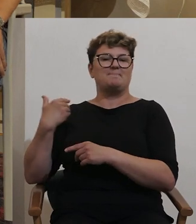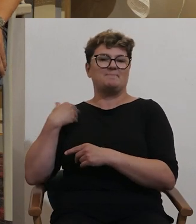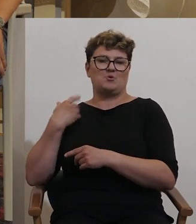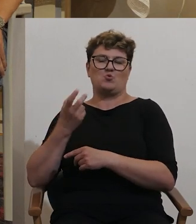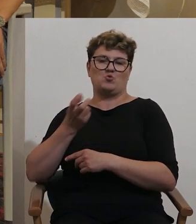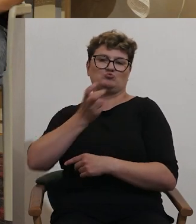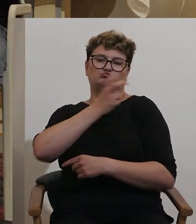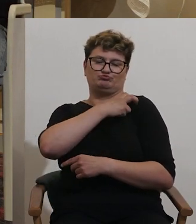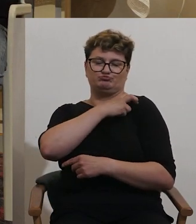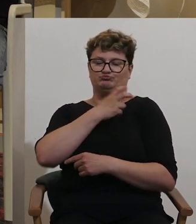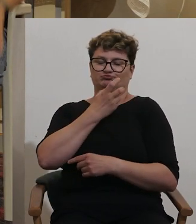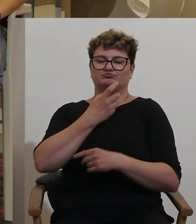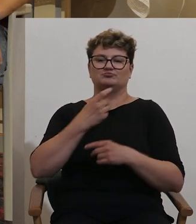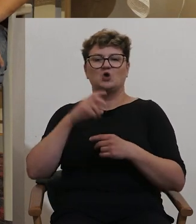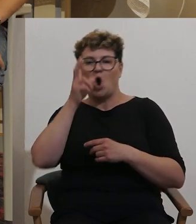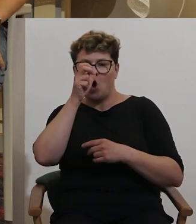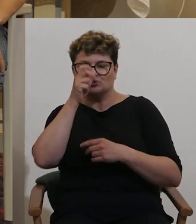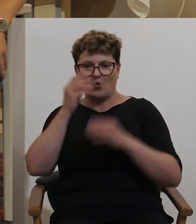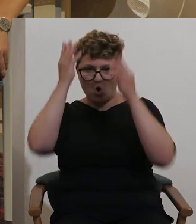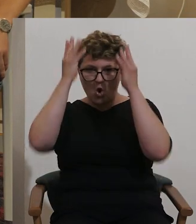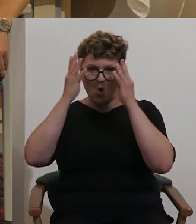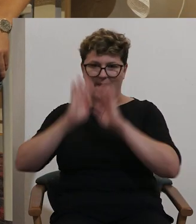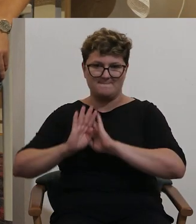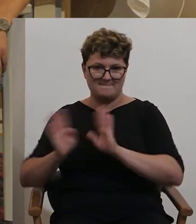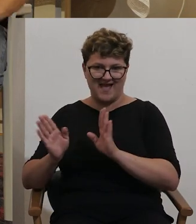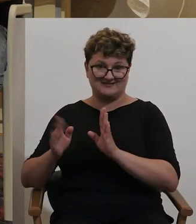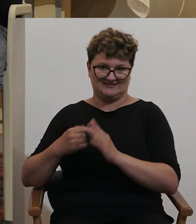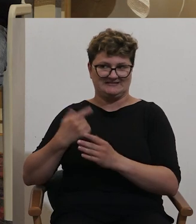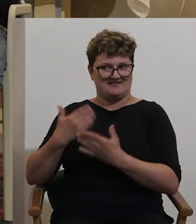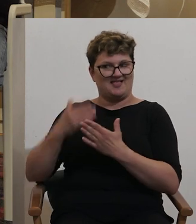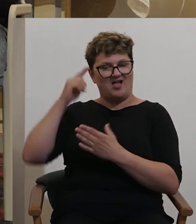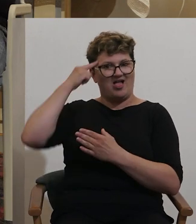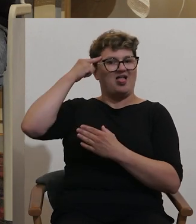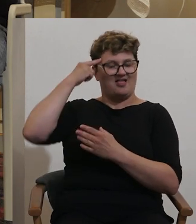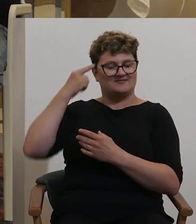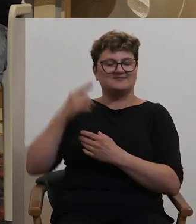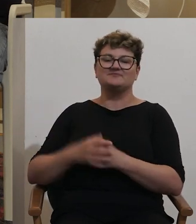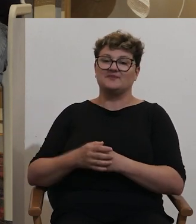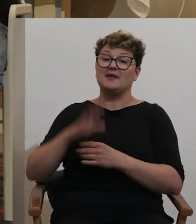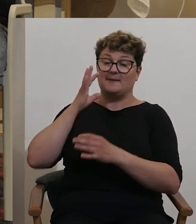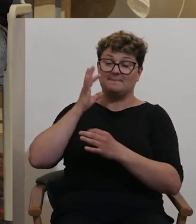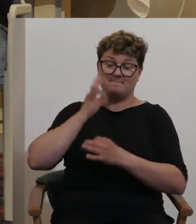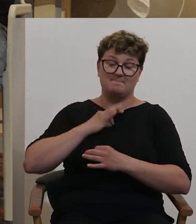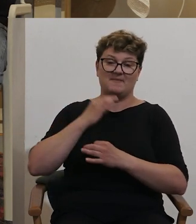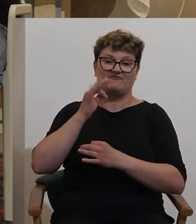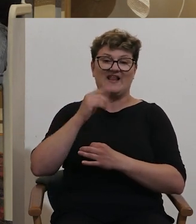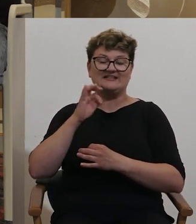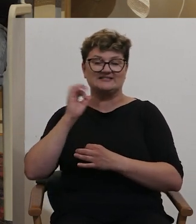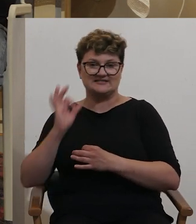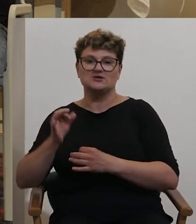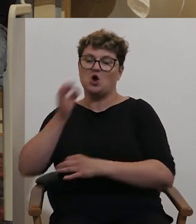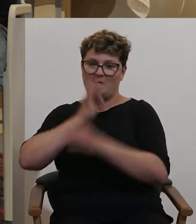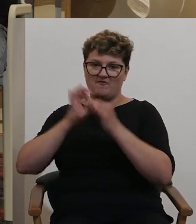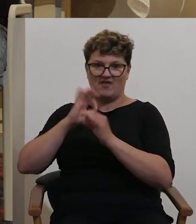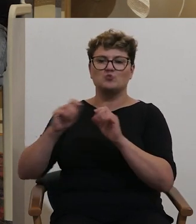mieli orzełki bez korony. To im jakoś utkwiło w pamięci. I tenże pan Feliks Osiński ze swoimi towarzyszami